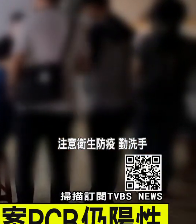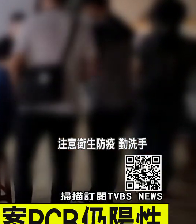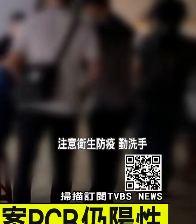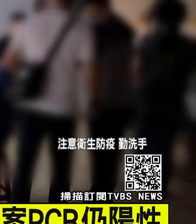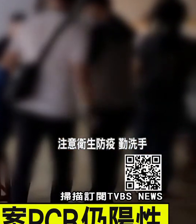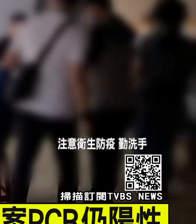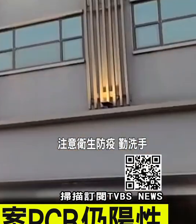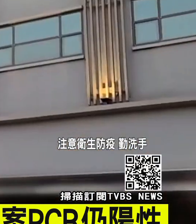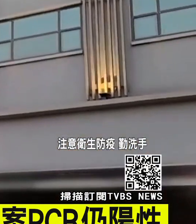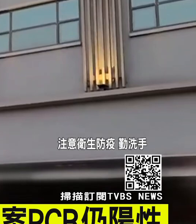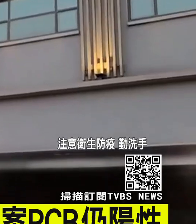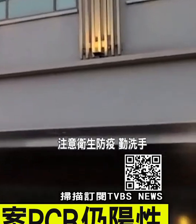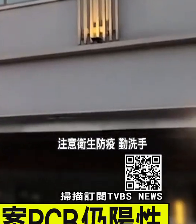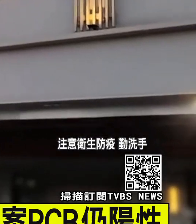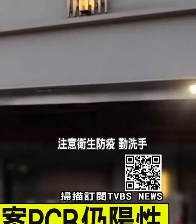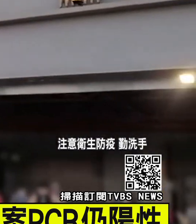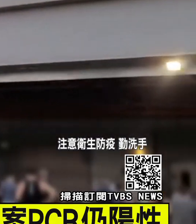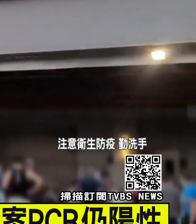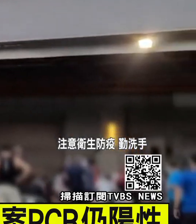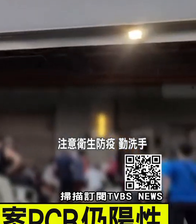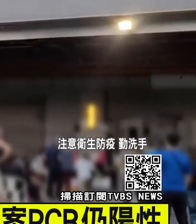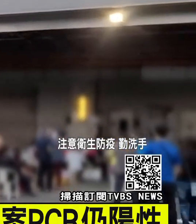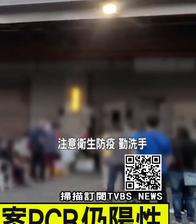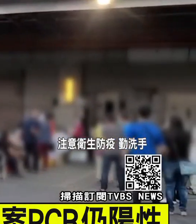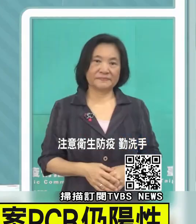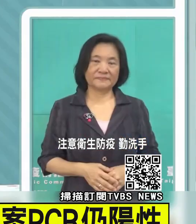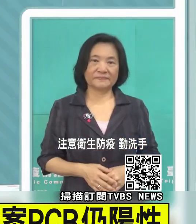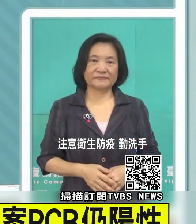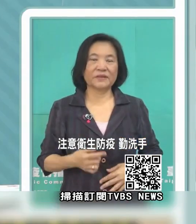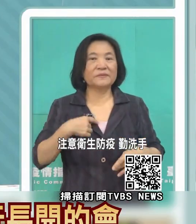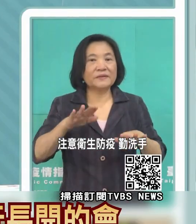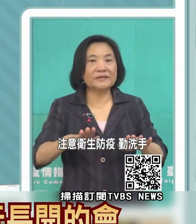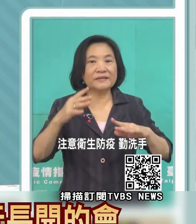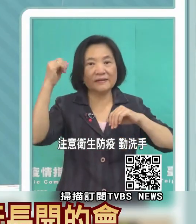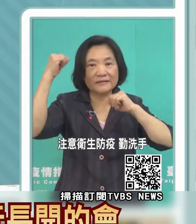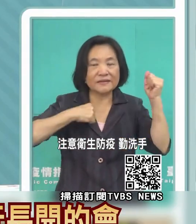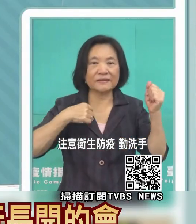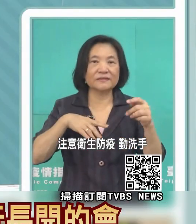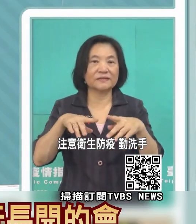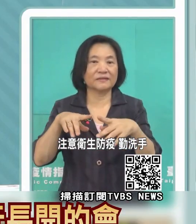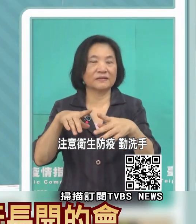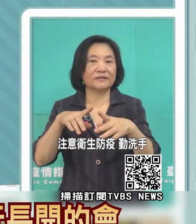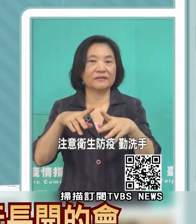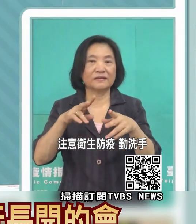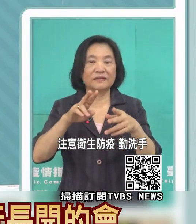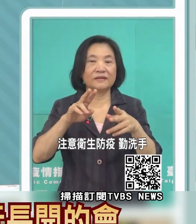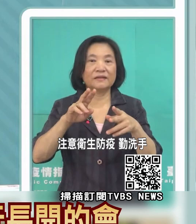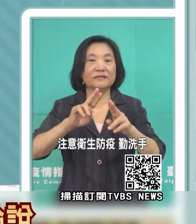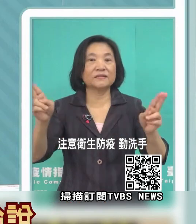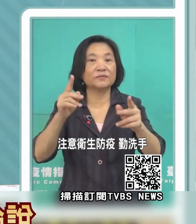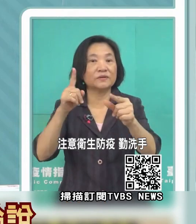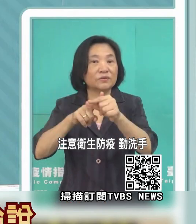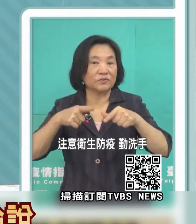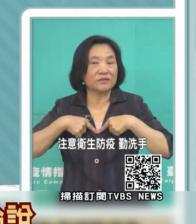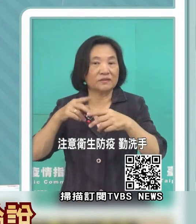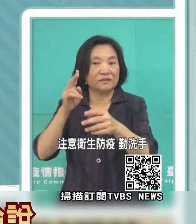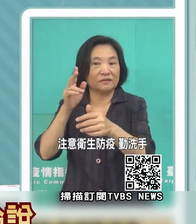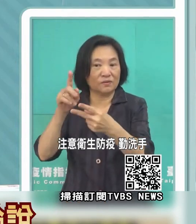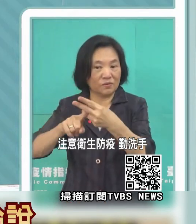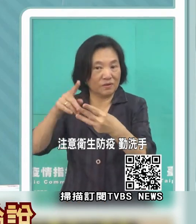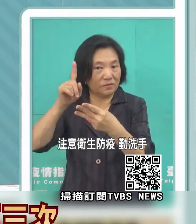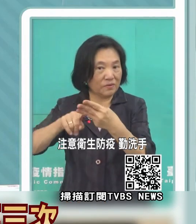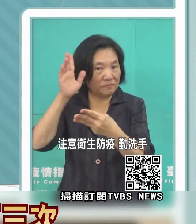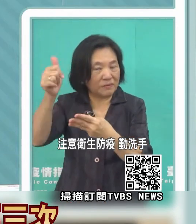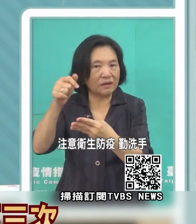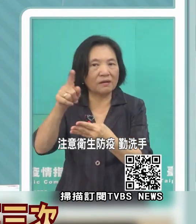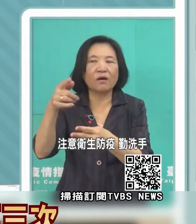传染力低，但并不代表没有传播可能。 今天早上跟王必胜执行长开的会，其实就是在讨论